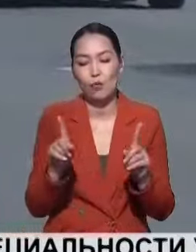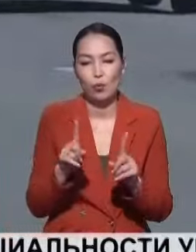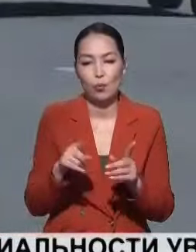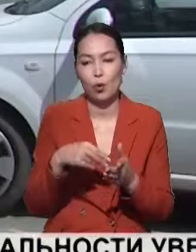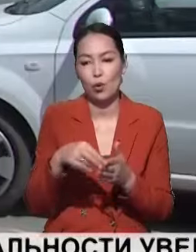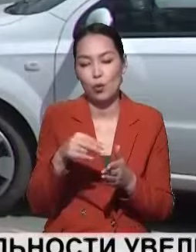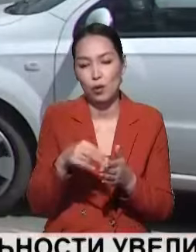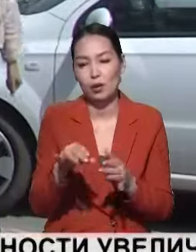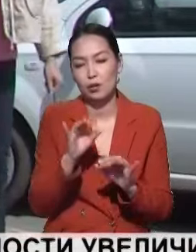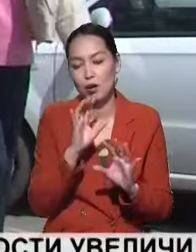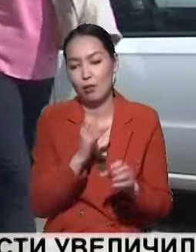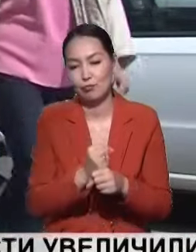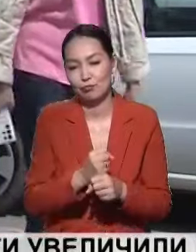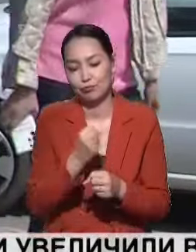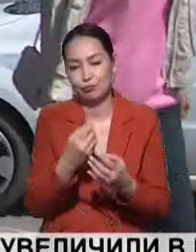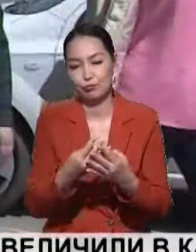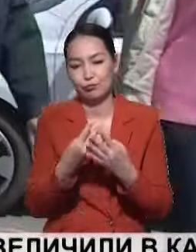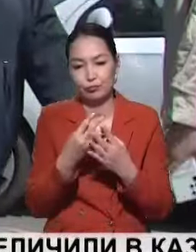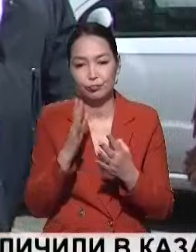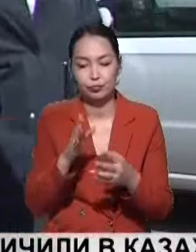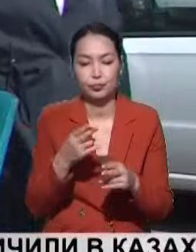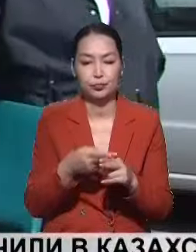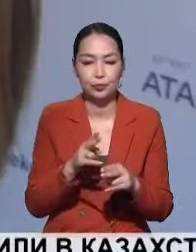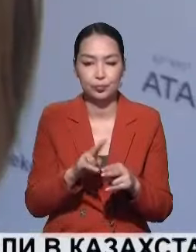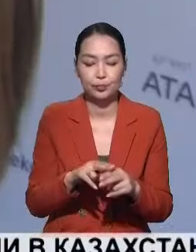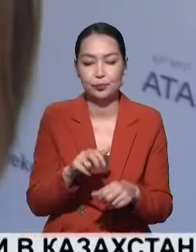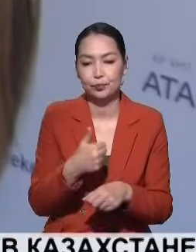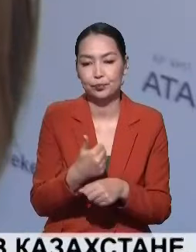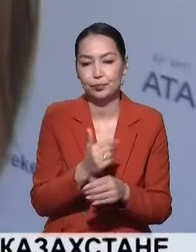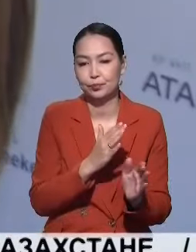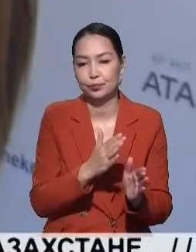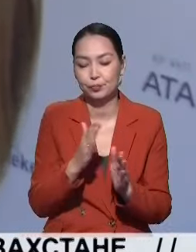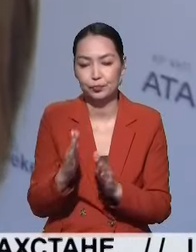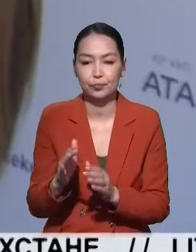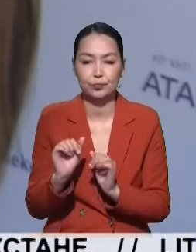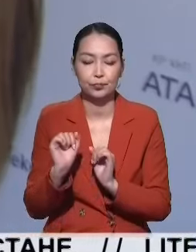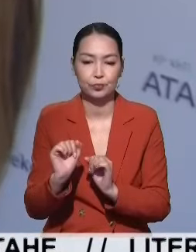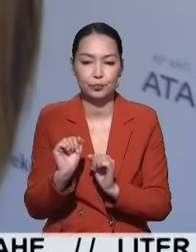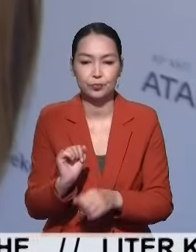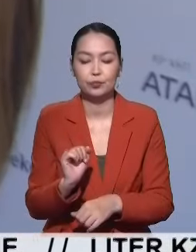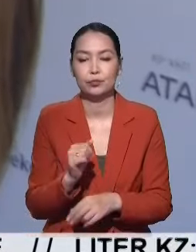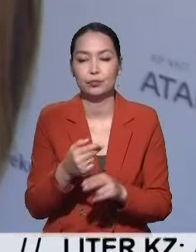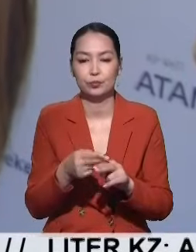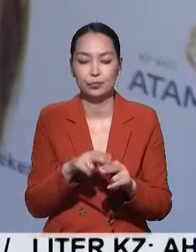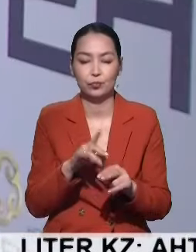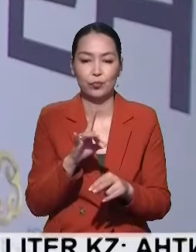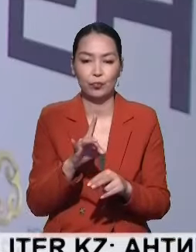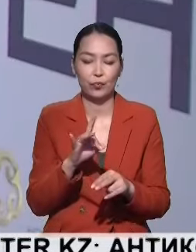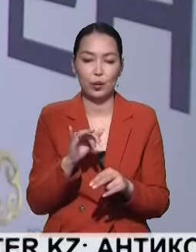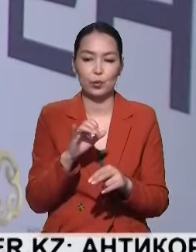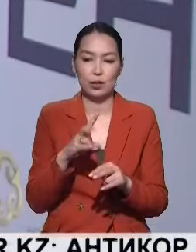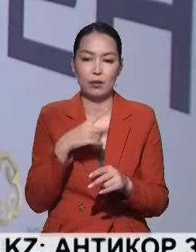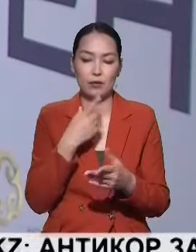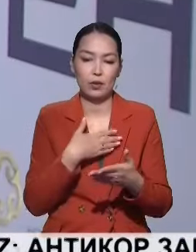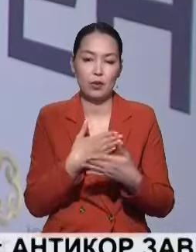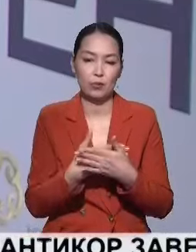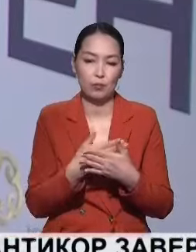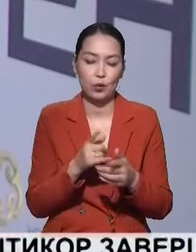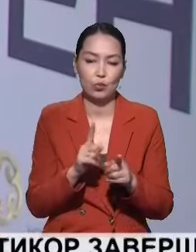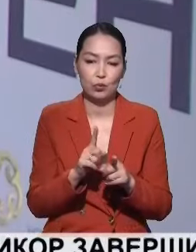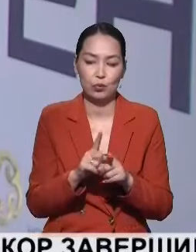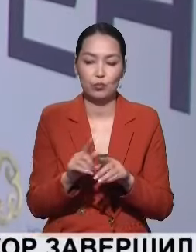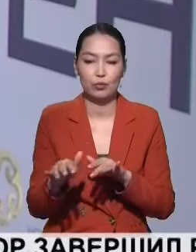и обеспечит прозрачность. Однако, по мнению директора департамента регулируемых закупок Руслана Шукаева, в новой редакции учтены не все пожелания бизнеса. К